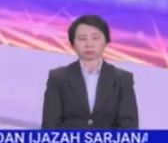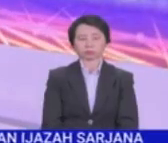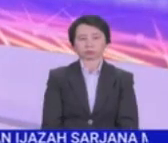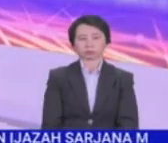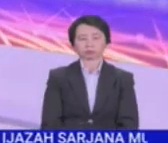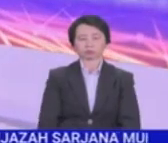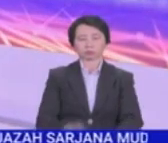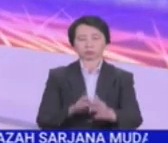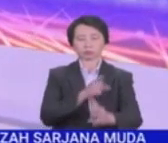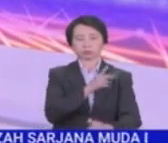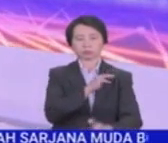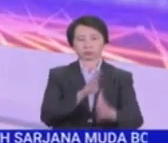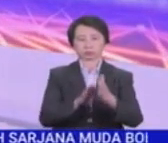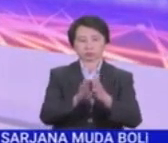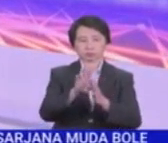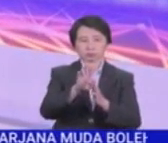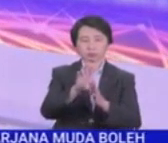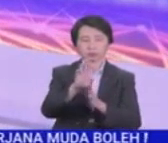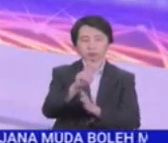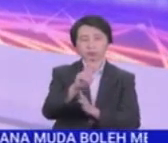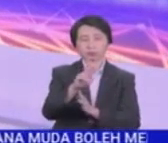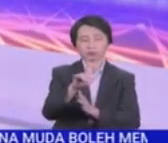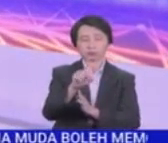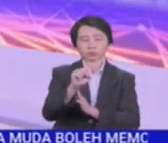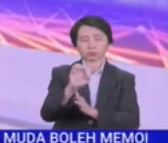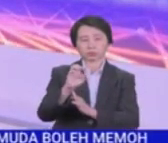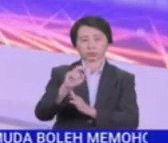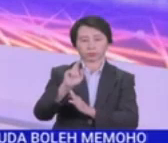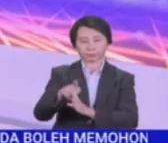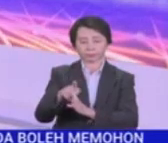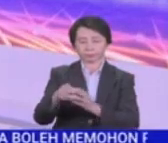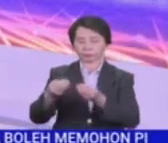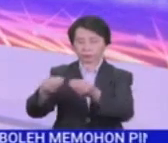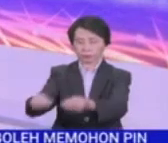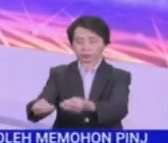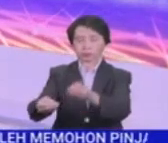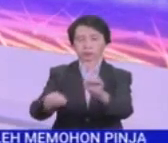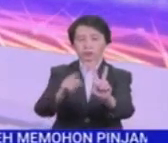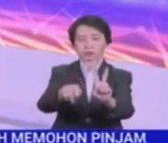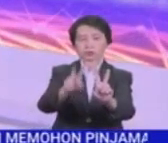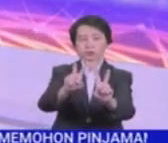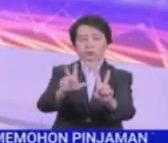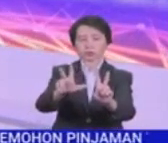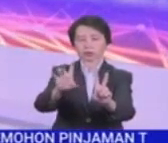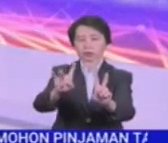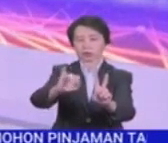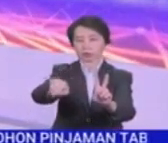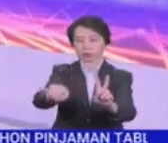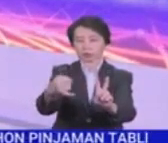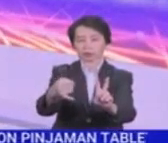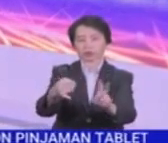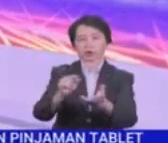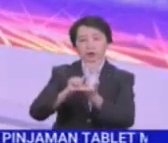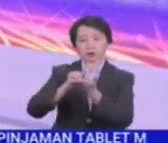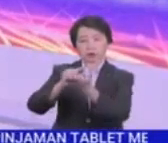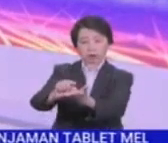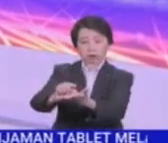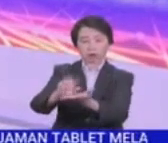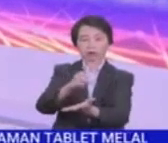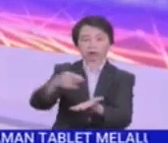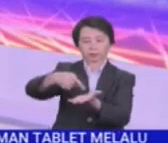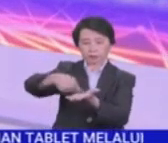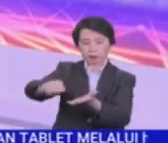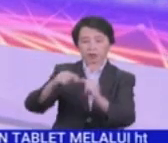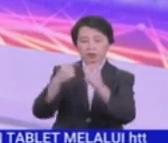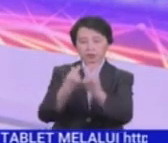Kementerian Pembangunan Usahawan dan Koperasi KUSKOP menyampaikan sejumlah 2.238 juta ringgit geran dan pembiayaan